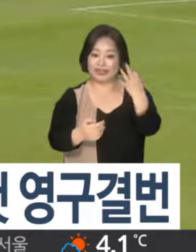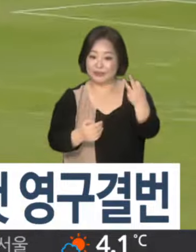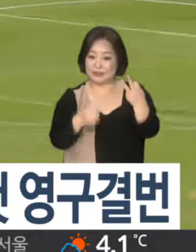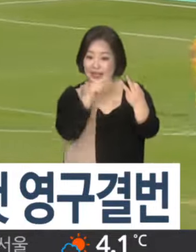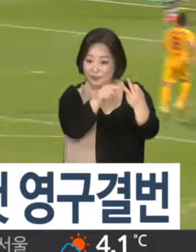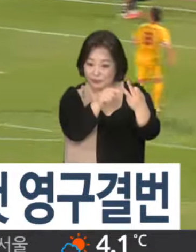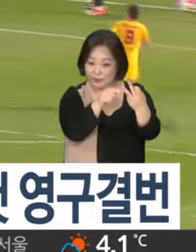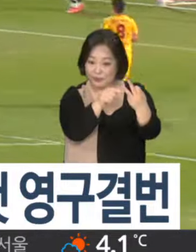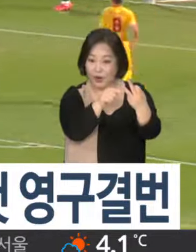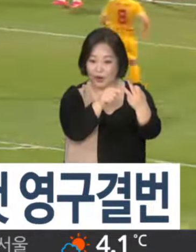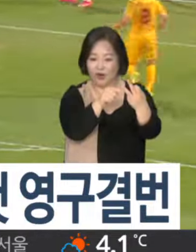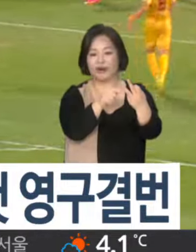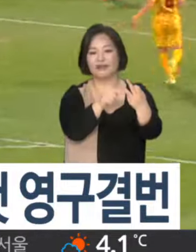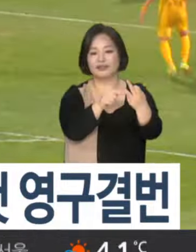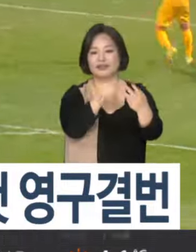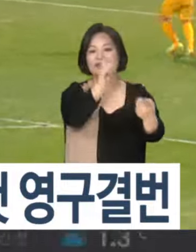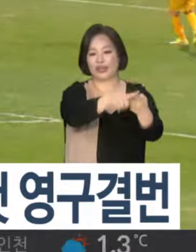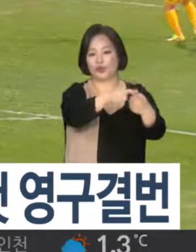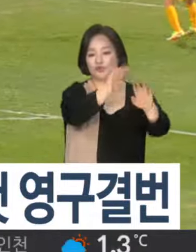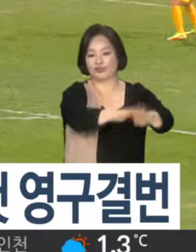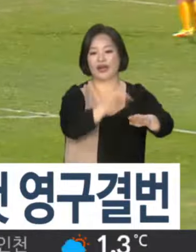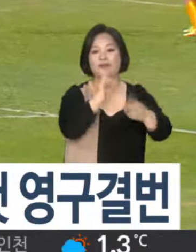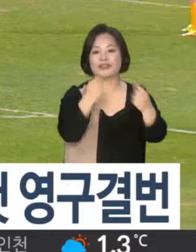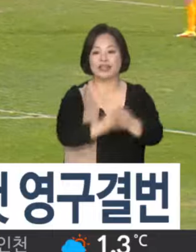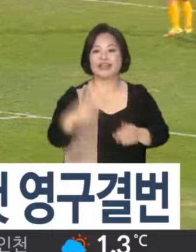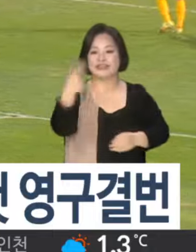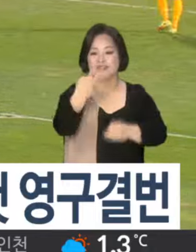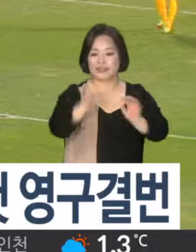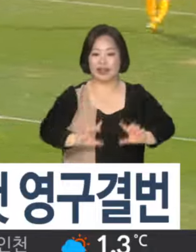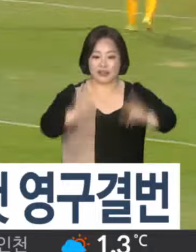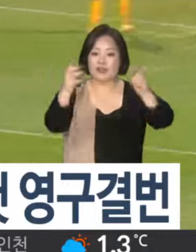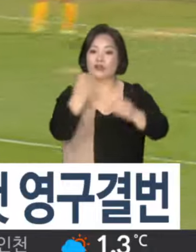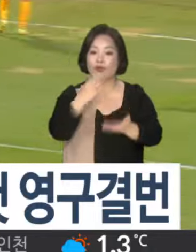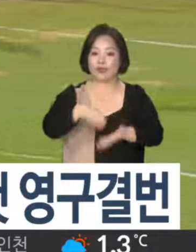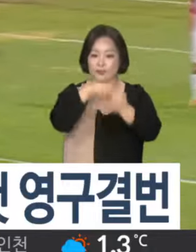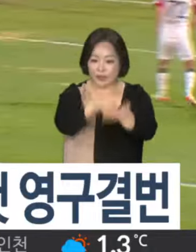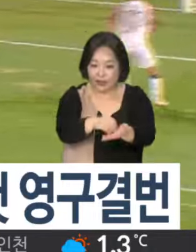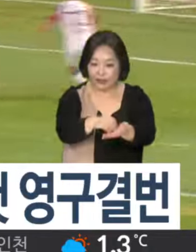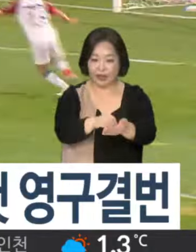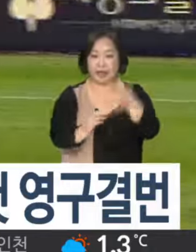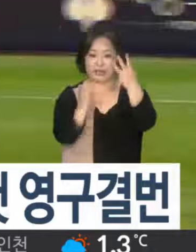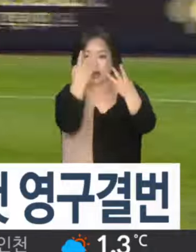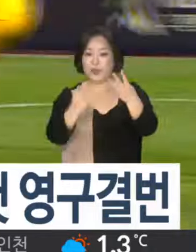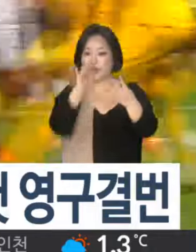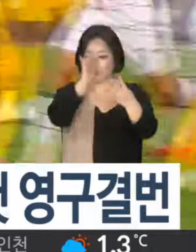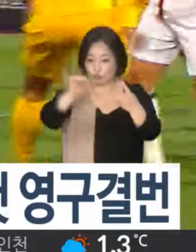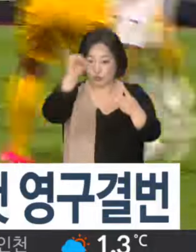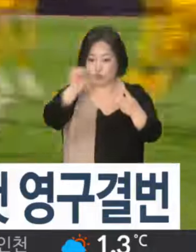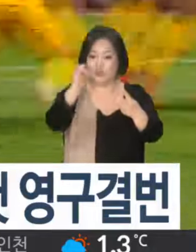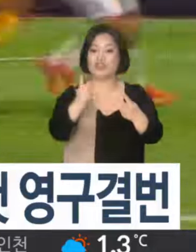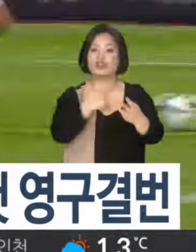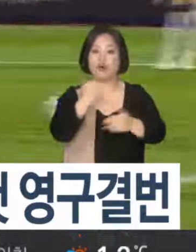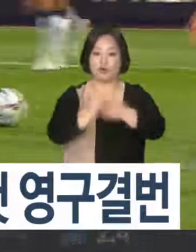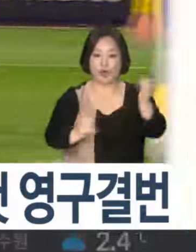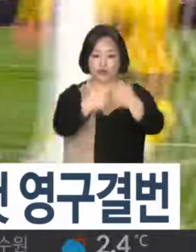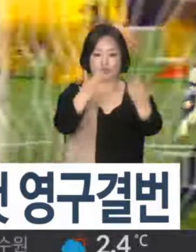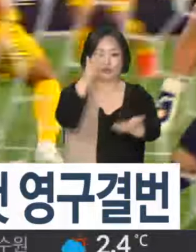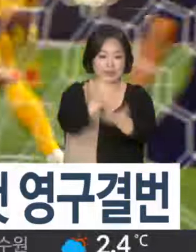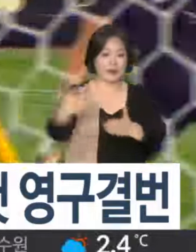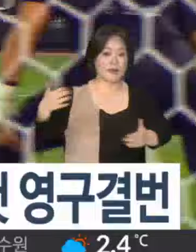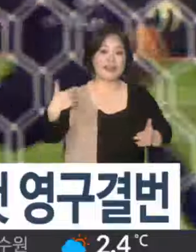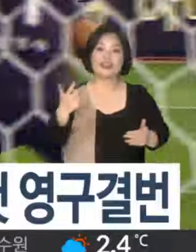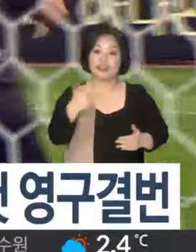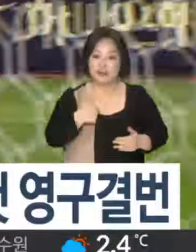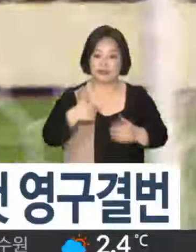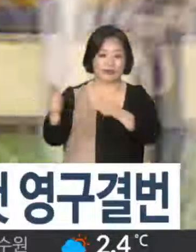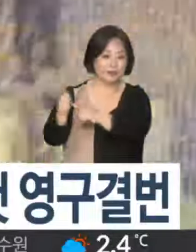연구 결번 한다고 밝혔습니다 지난 2004년 서울의 입단의 K 3그 3회 우승 등의 커리어를 쌓고 주장을 맡기도 했던